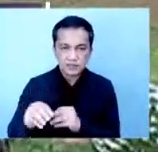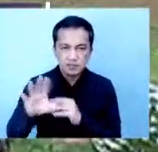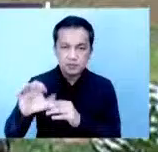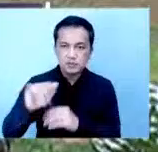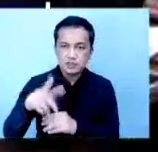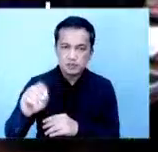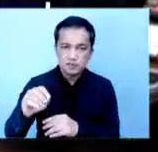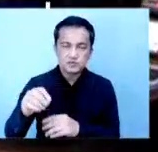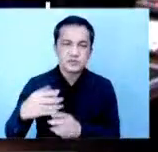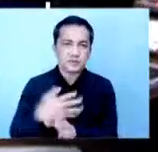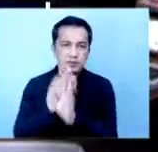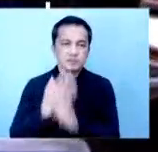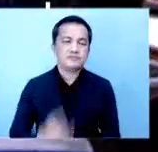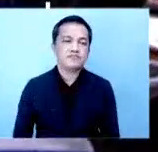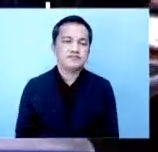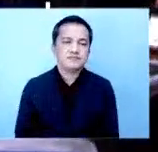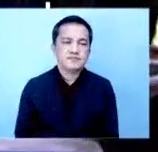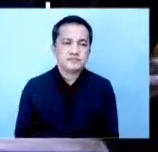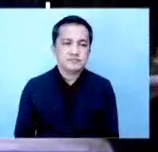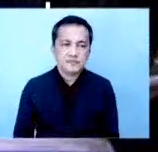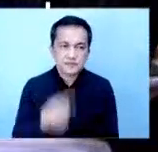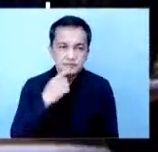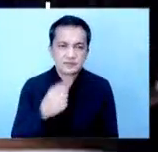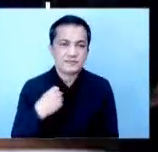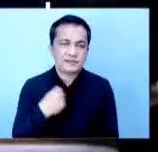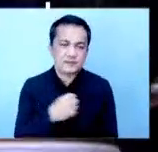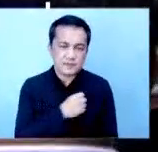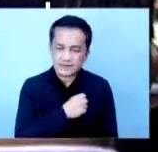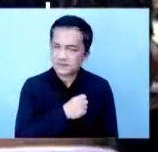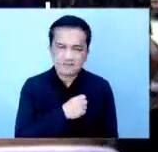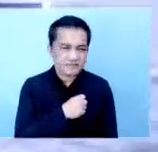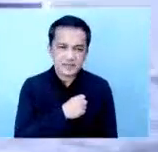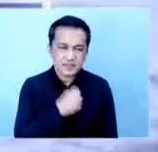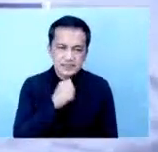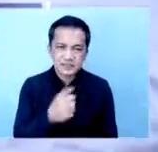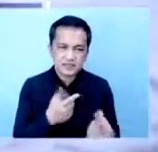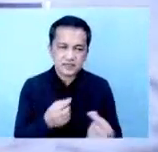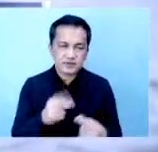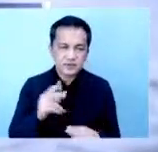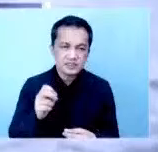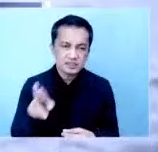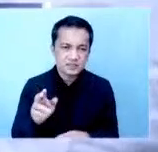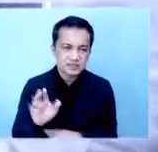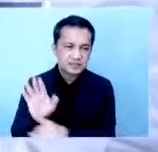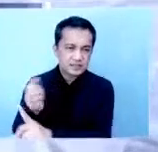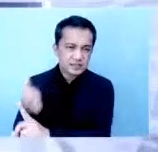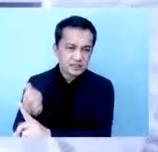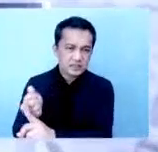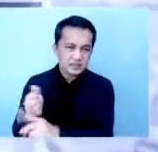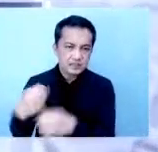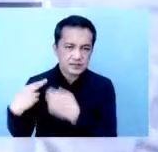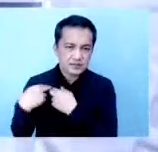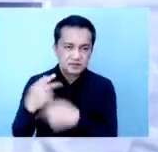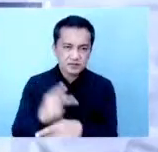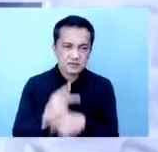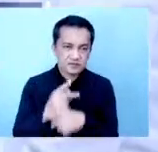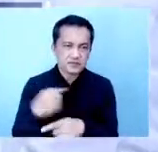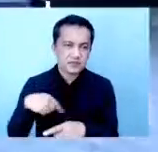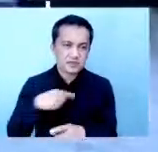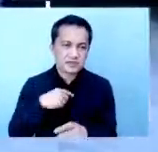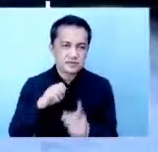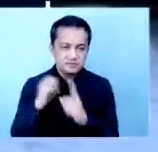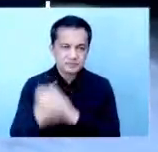Davao City. Giit ng mga senador, hindi nagagampanan ng DNR ang tungkulin nitong protektahan ang ating